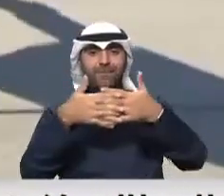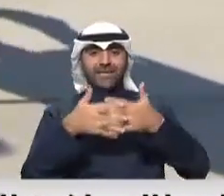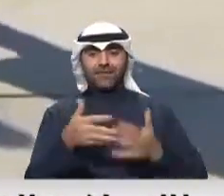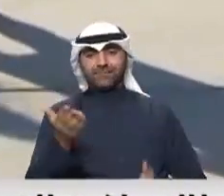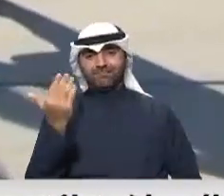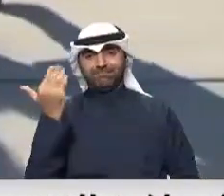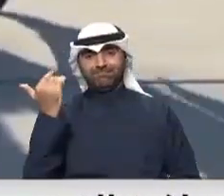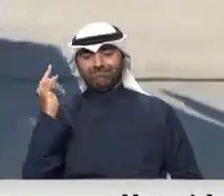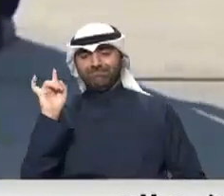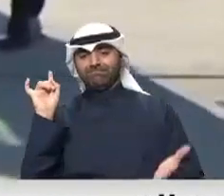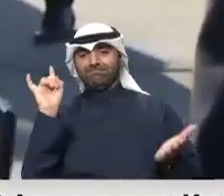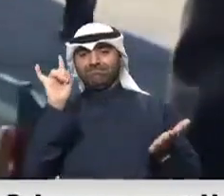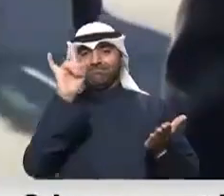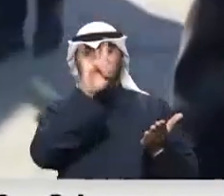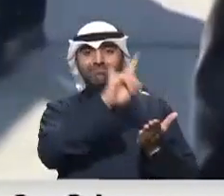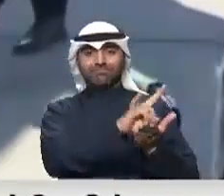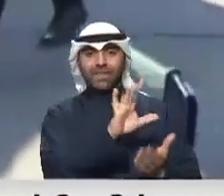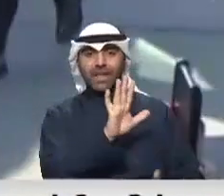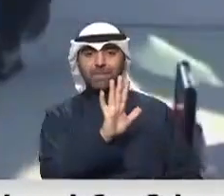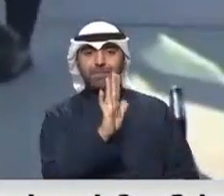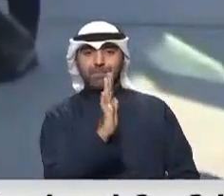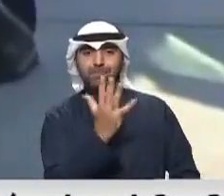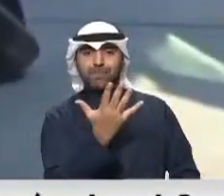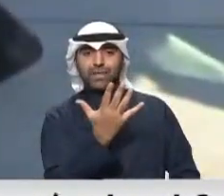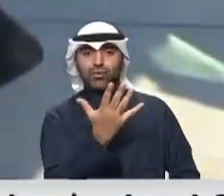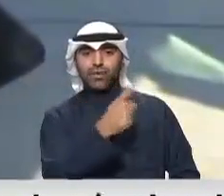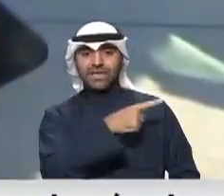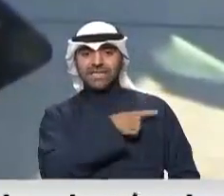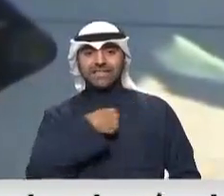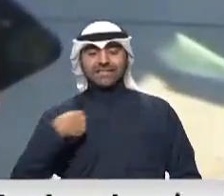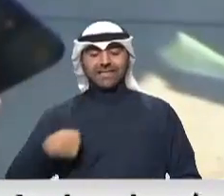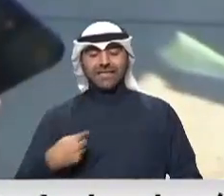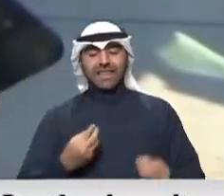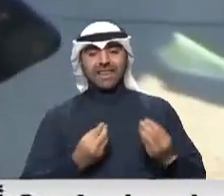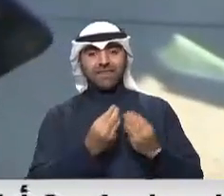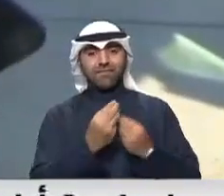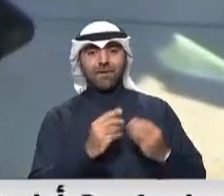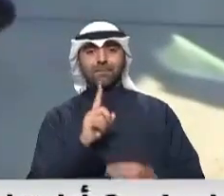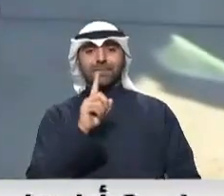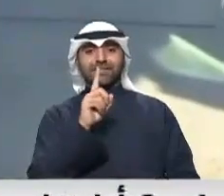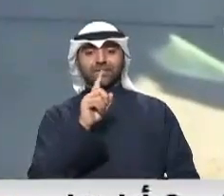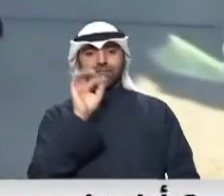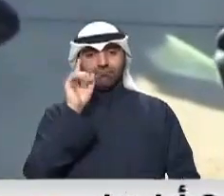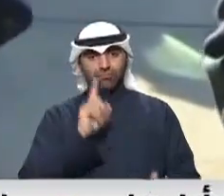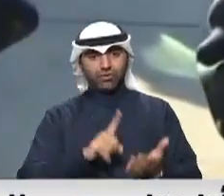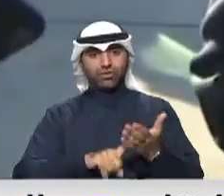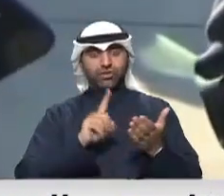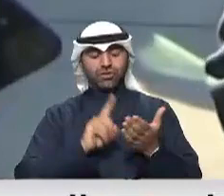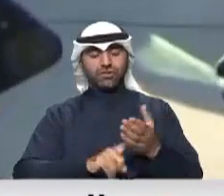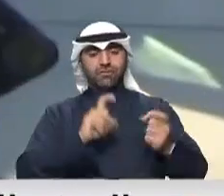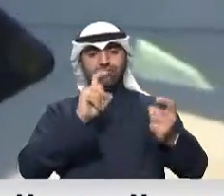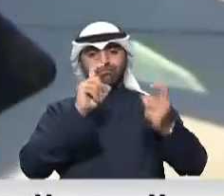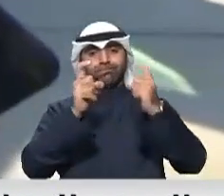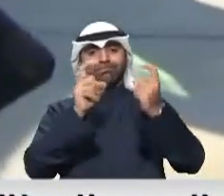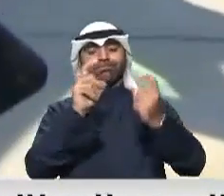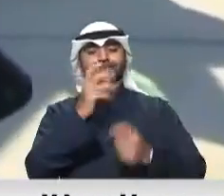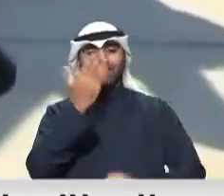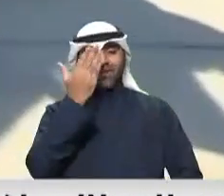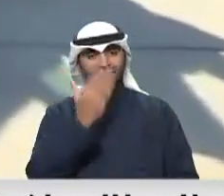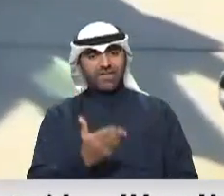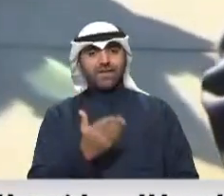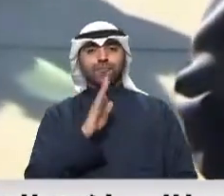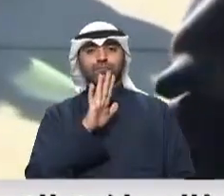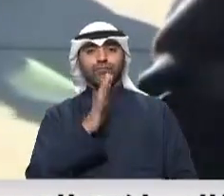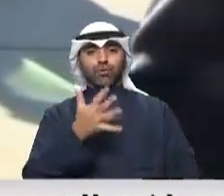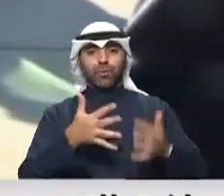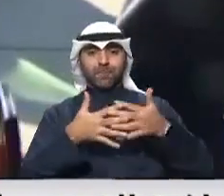المنطاد، ولكن هناك حرب مشتعلة غير معلنة بين البلدين في المجال التجاري وفي عدة